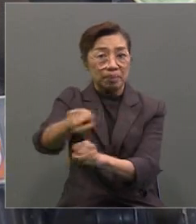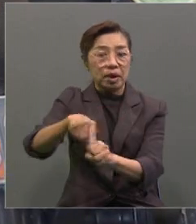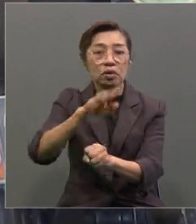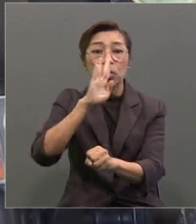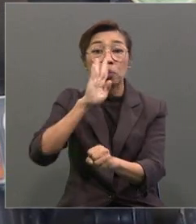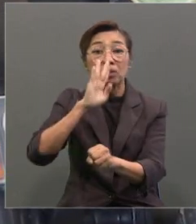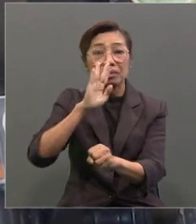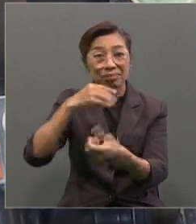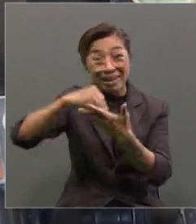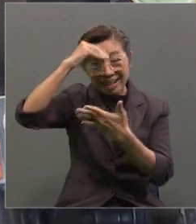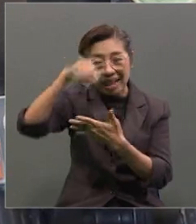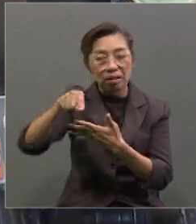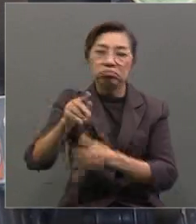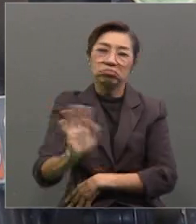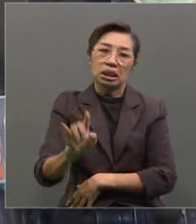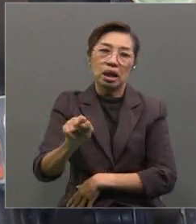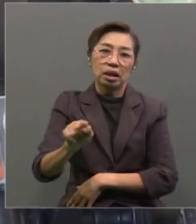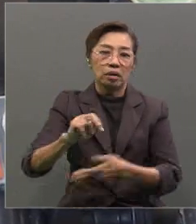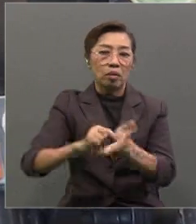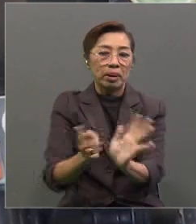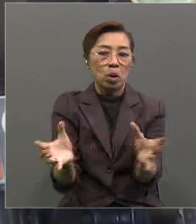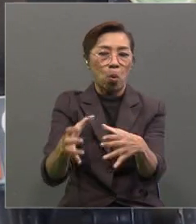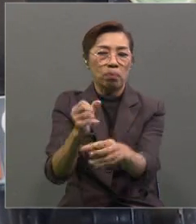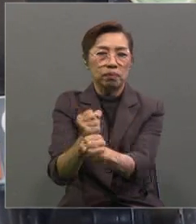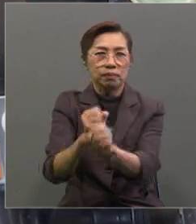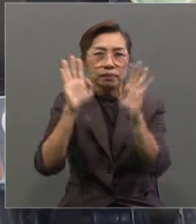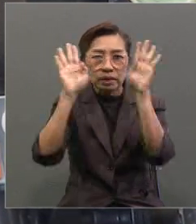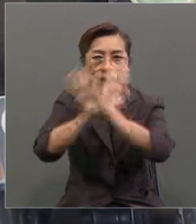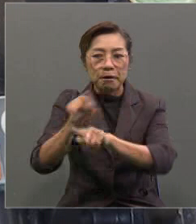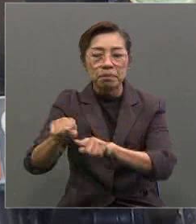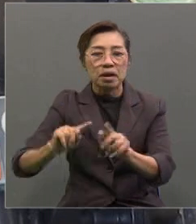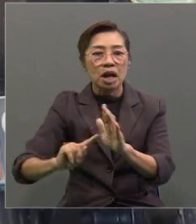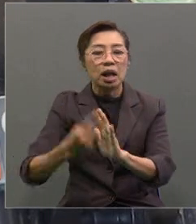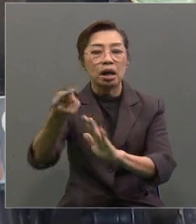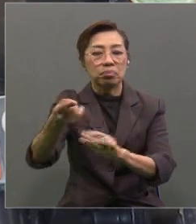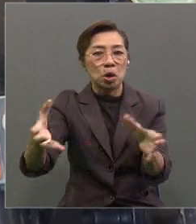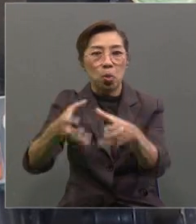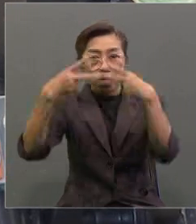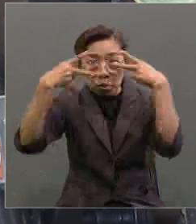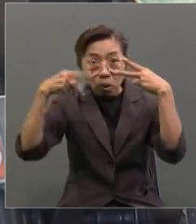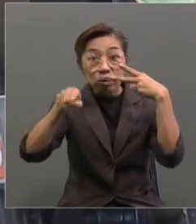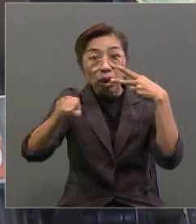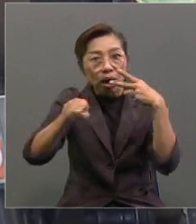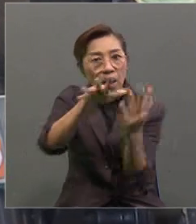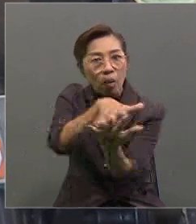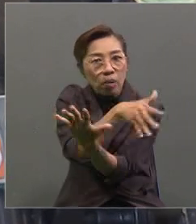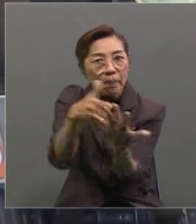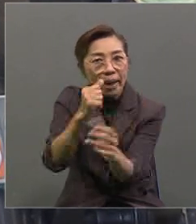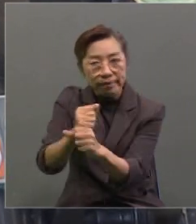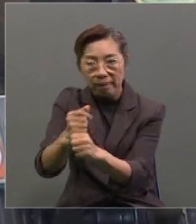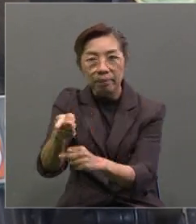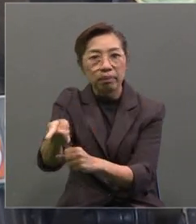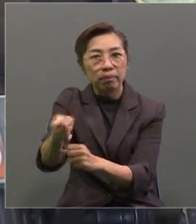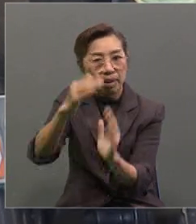มถือว่าพวกนี้ไม่ใช่กลุ่มนักศึกษาละแต่กลุ่มเป็นมันเหมือนเป็นเริ่มต้นของกลุ่มอาชญากรรมเขามีขั้นตอนการทำงานของเขาม